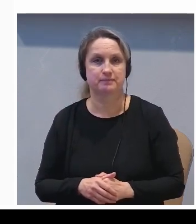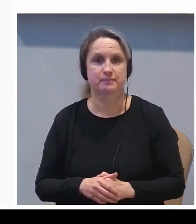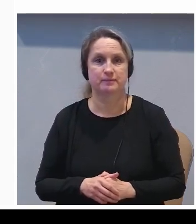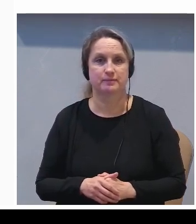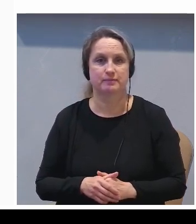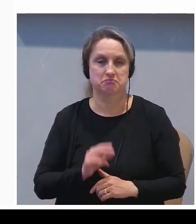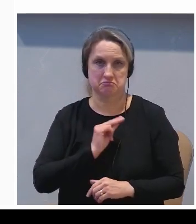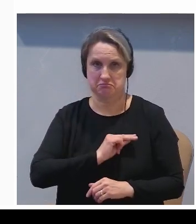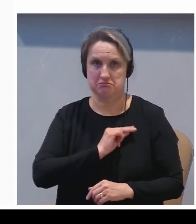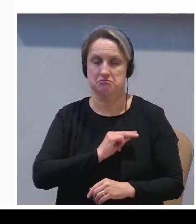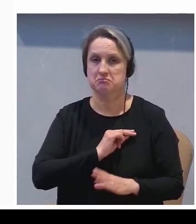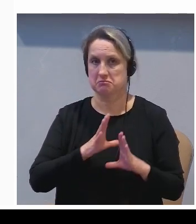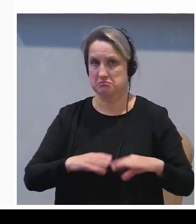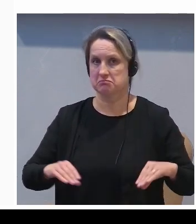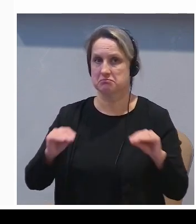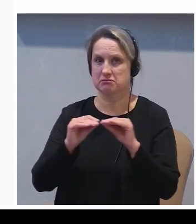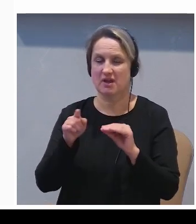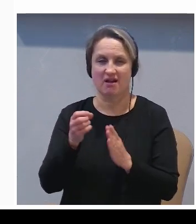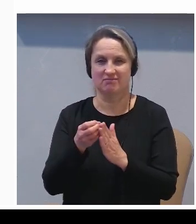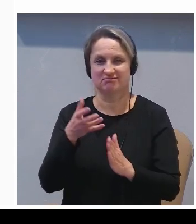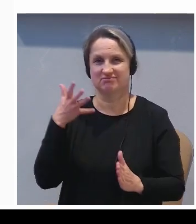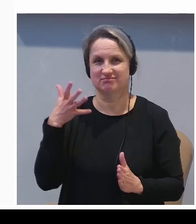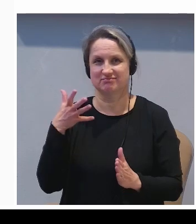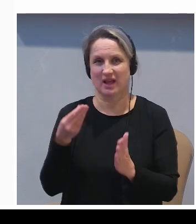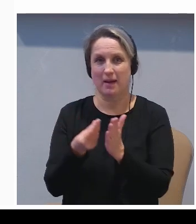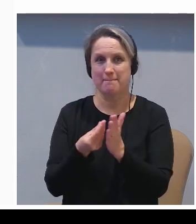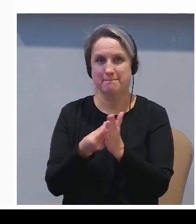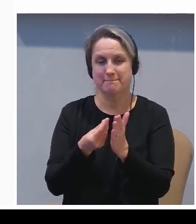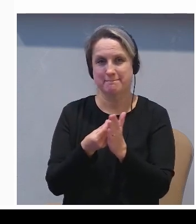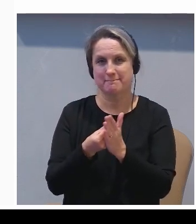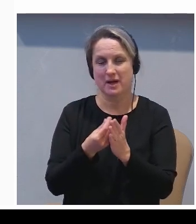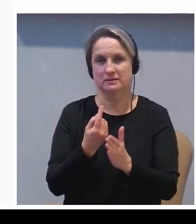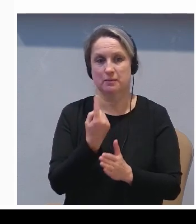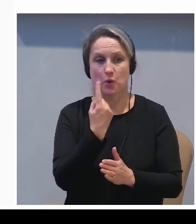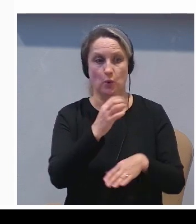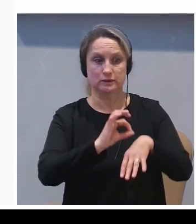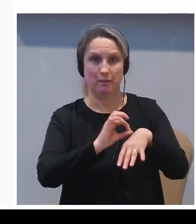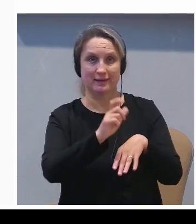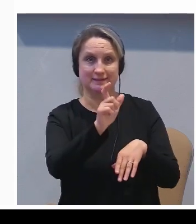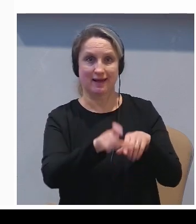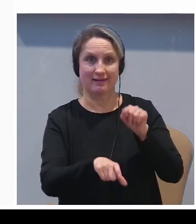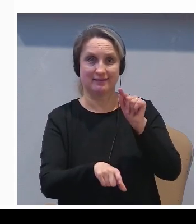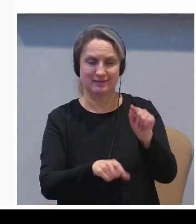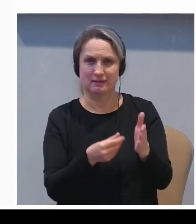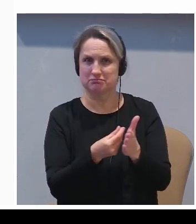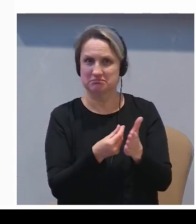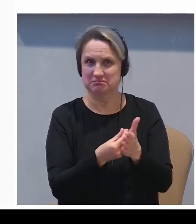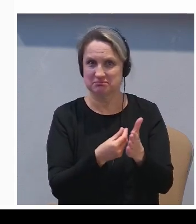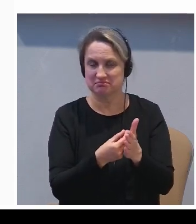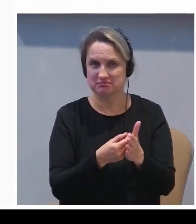Ühendkuningriigis kasutame me seda, et see on väga kallis ja maksab mitu miljonit eurot patsiendi kohta.